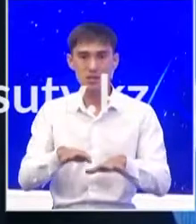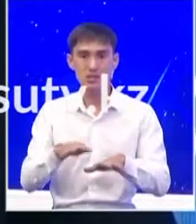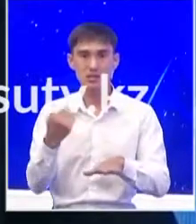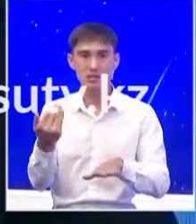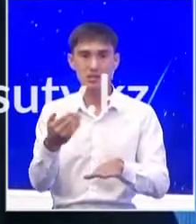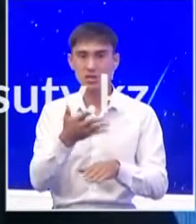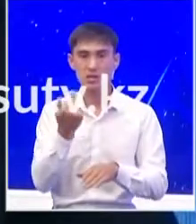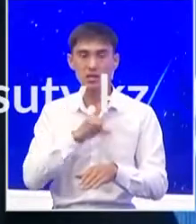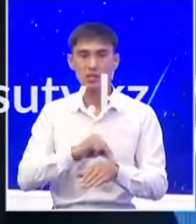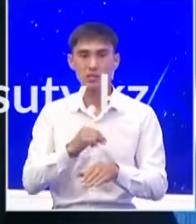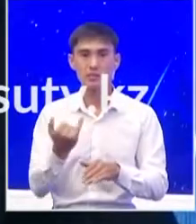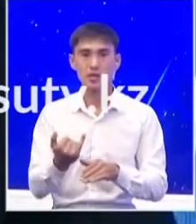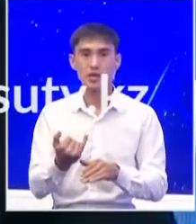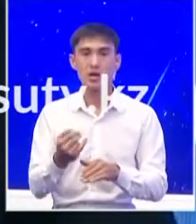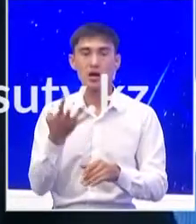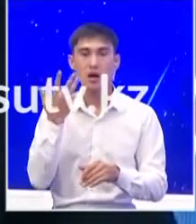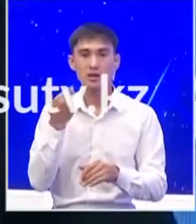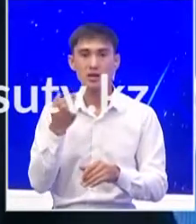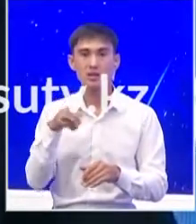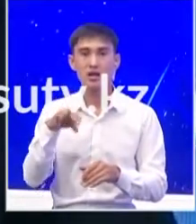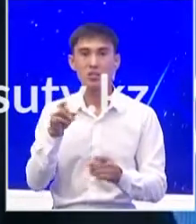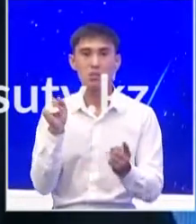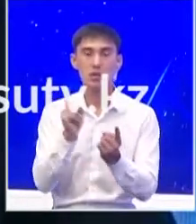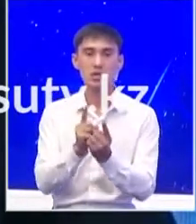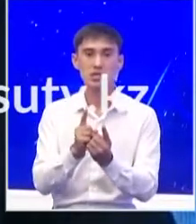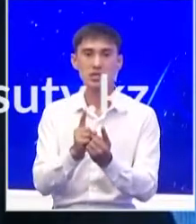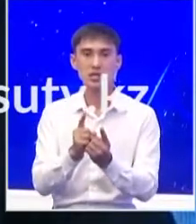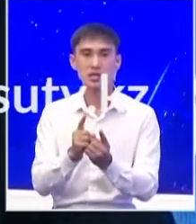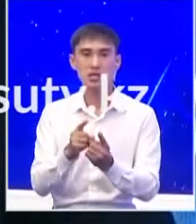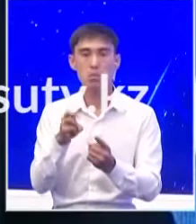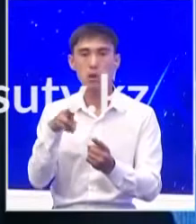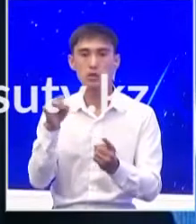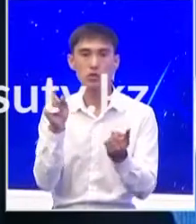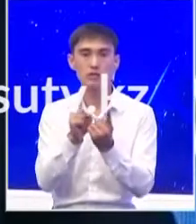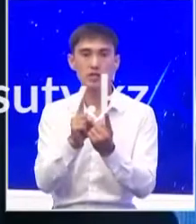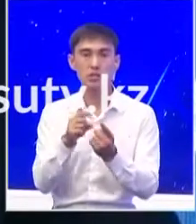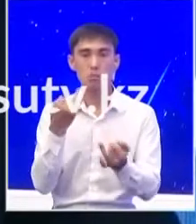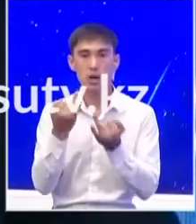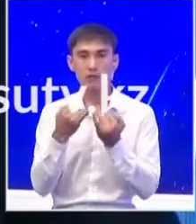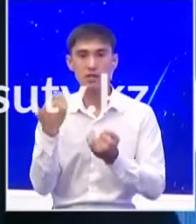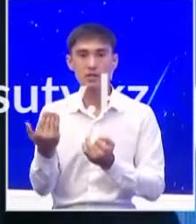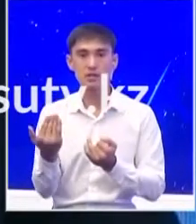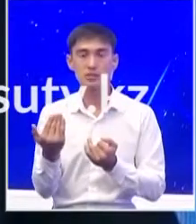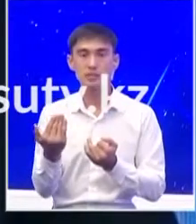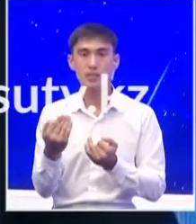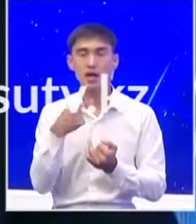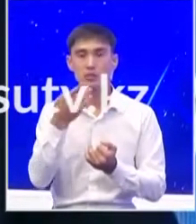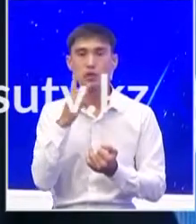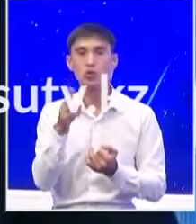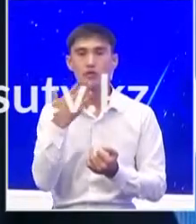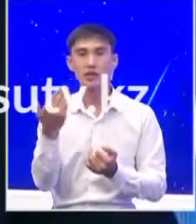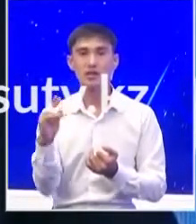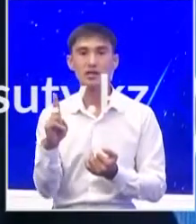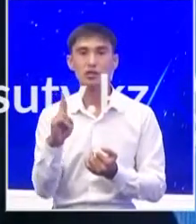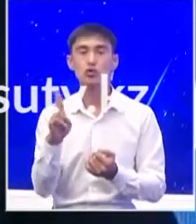тому времени уже не было там. И когда талибы подошли туда, посол вышел и поговорил с ними. Они спросили, кто вы